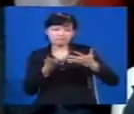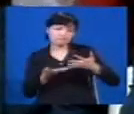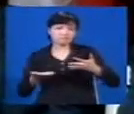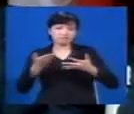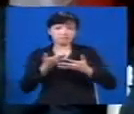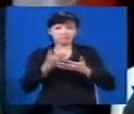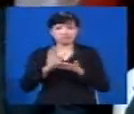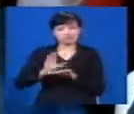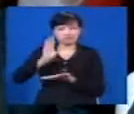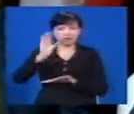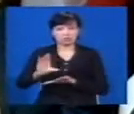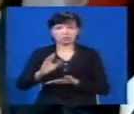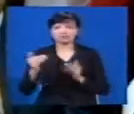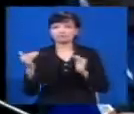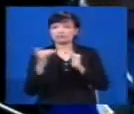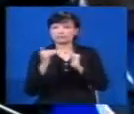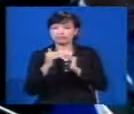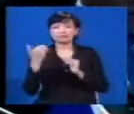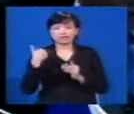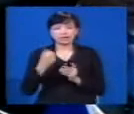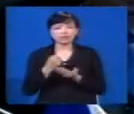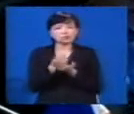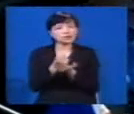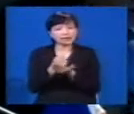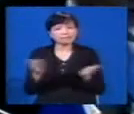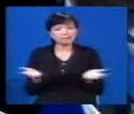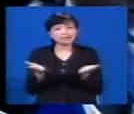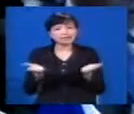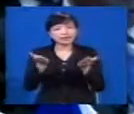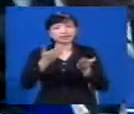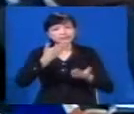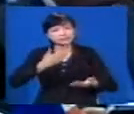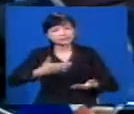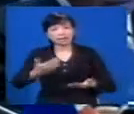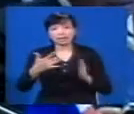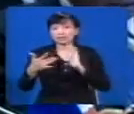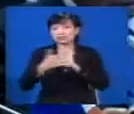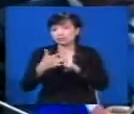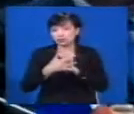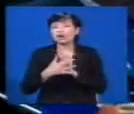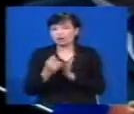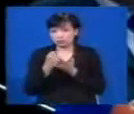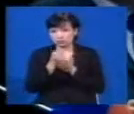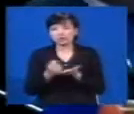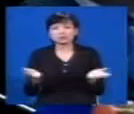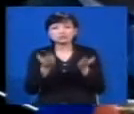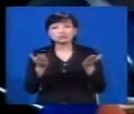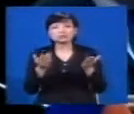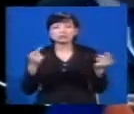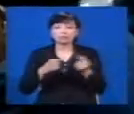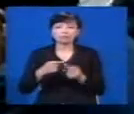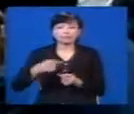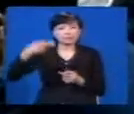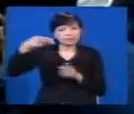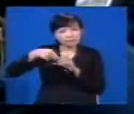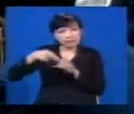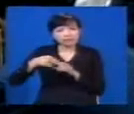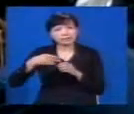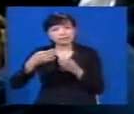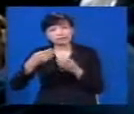กันรวมถึงการหาทางพัฒนาอย่างยั่งยืนการใช้เทคโนโลยีสนับสนุนการใช้พลังงานทดแทน